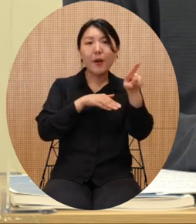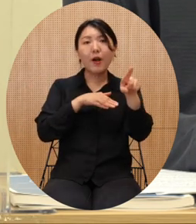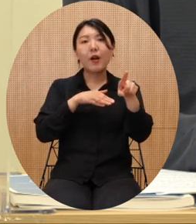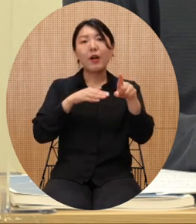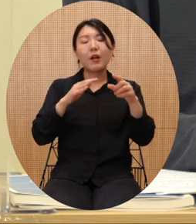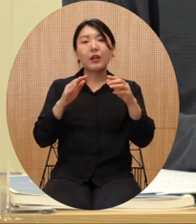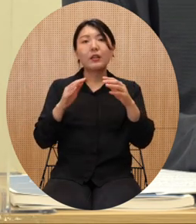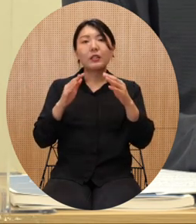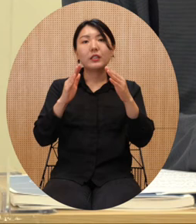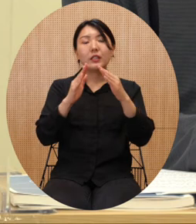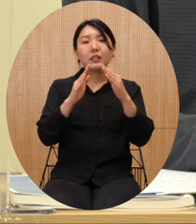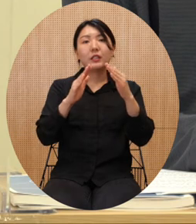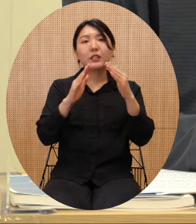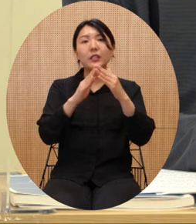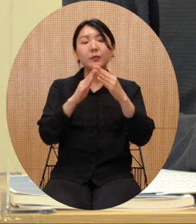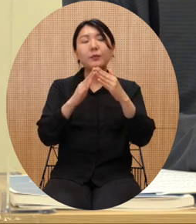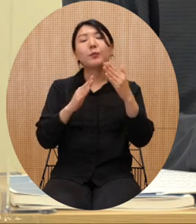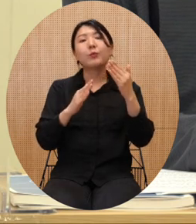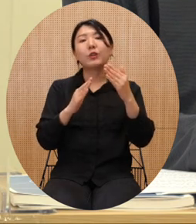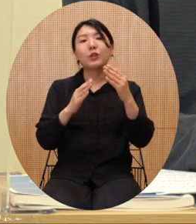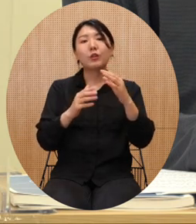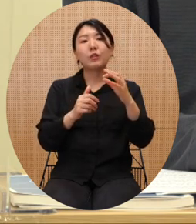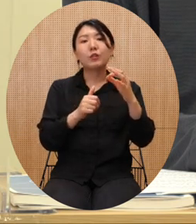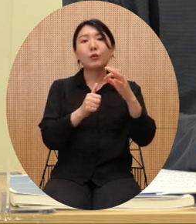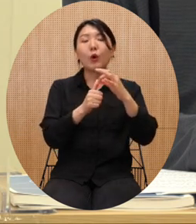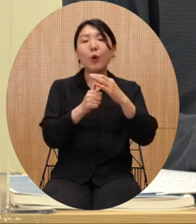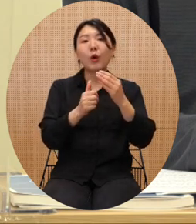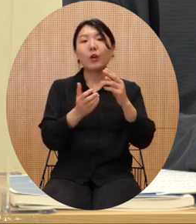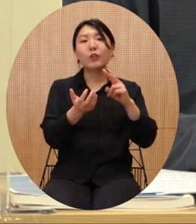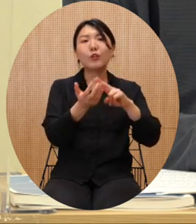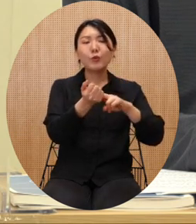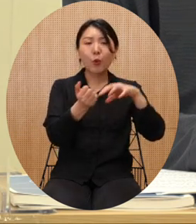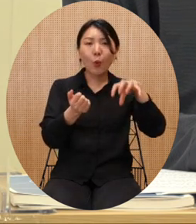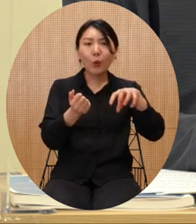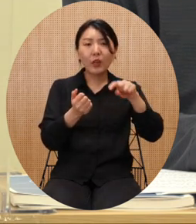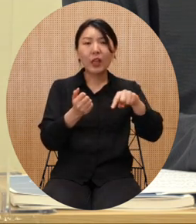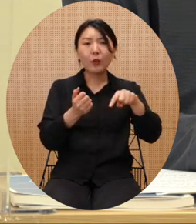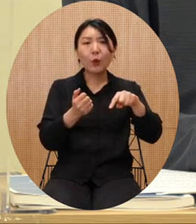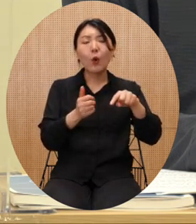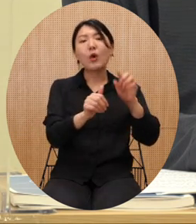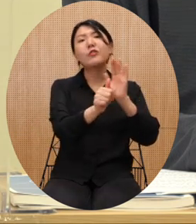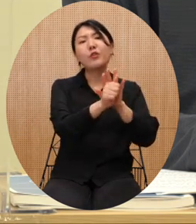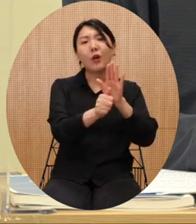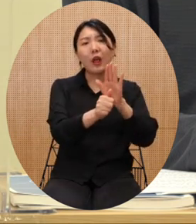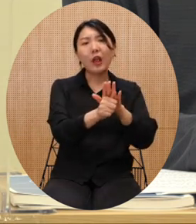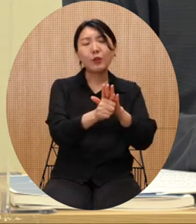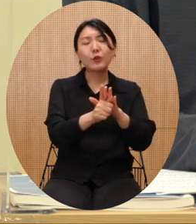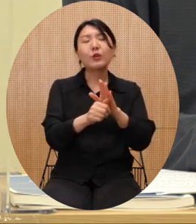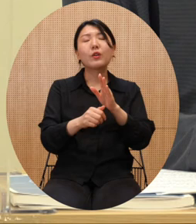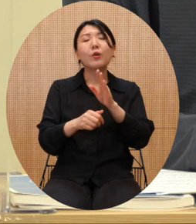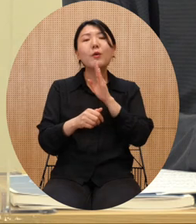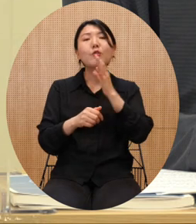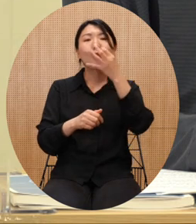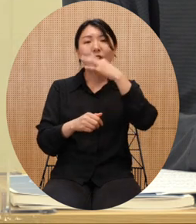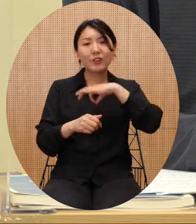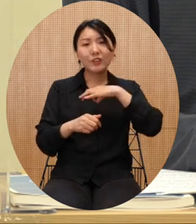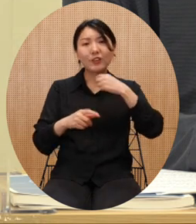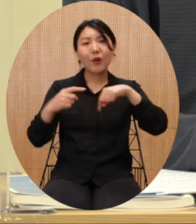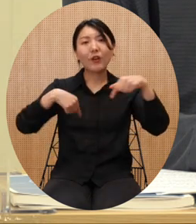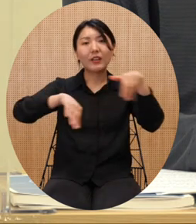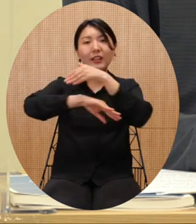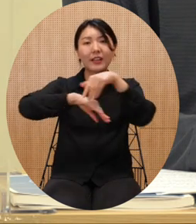선도하며 주거복지 사각지대에 놓여있는 주거빈곤 가구에게 굉장히 효과적인 그런 정책이라고 생각을